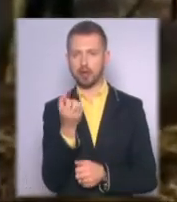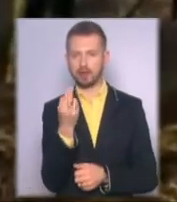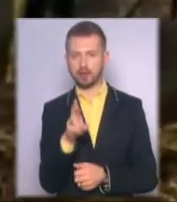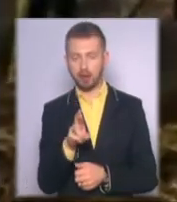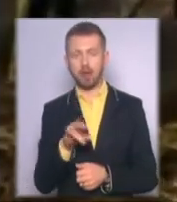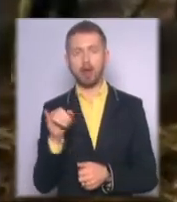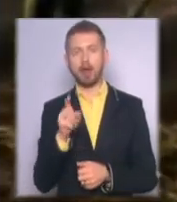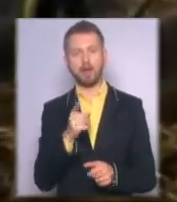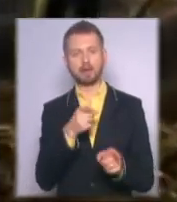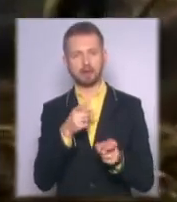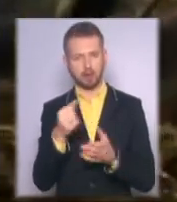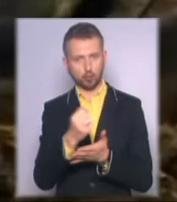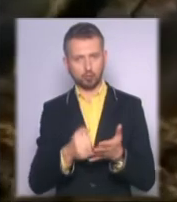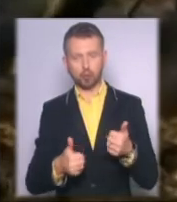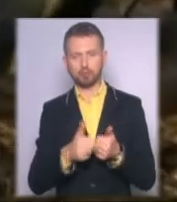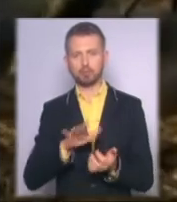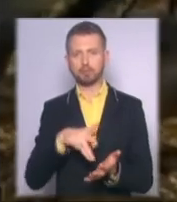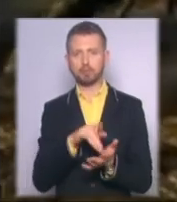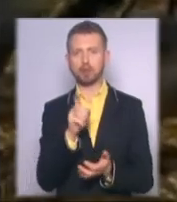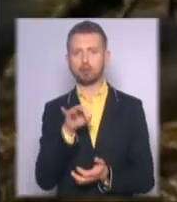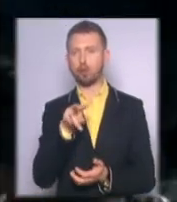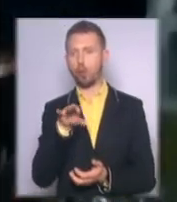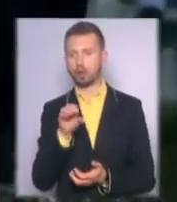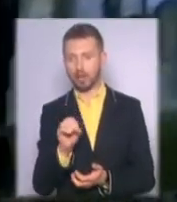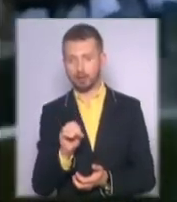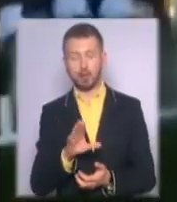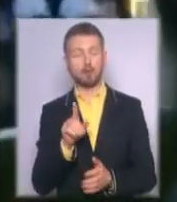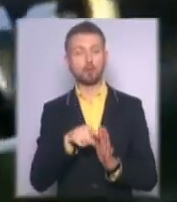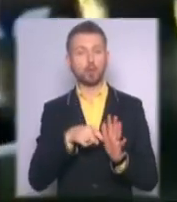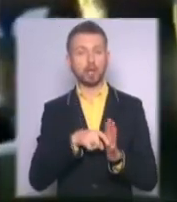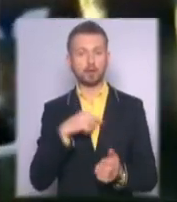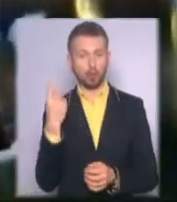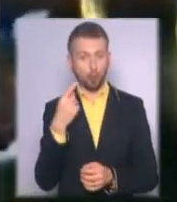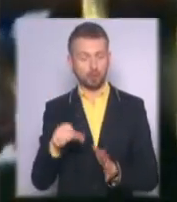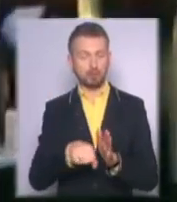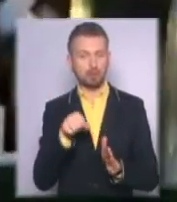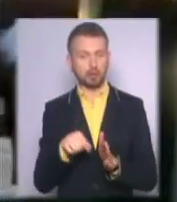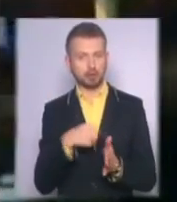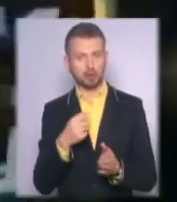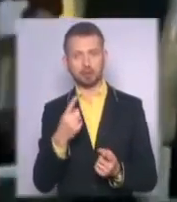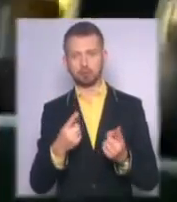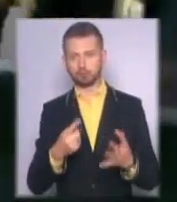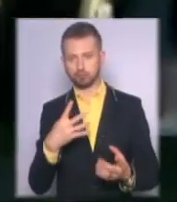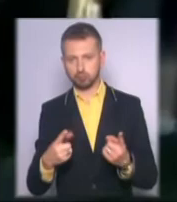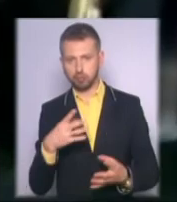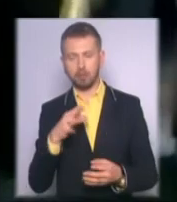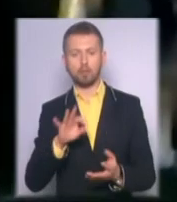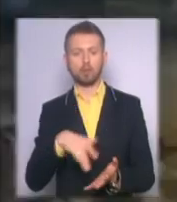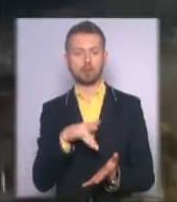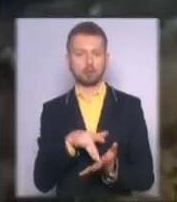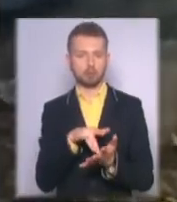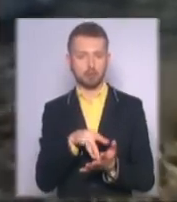зі стрілецької зброї неподалік міста Золоте. У Донецькій області бандити відкривали мінометний вогонь по населеному